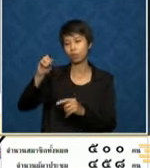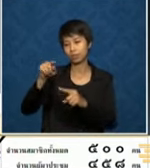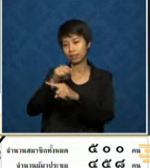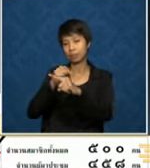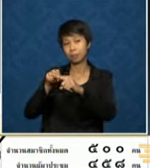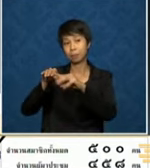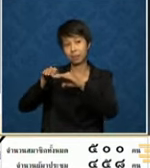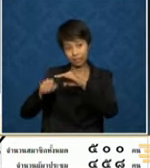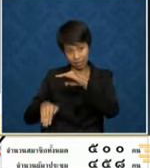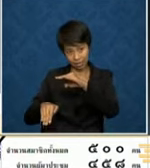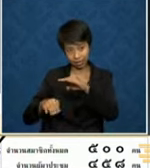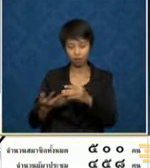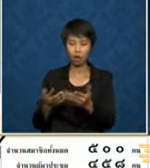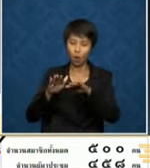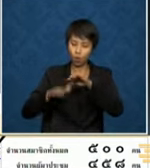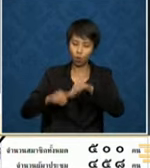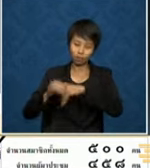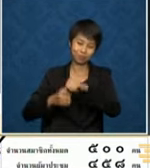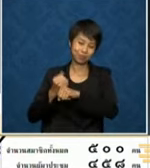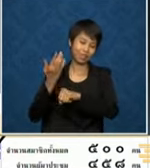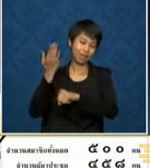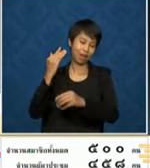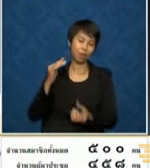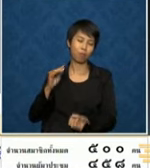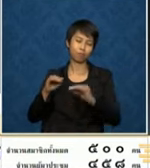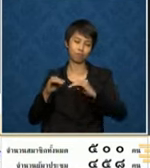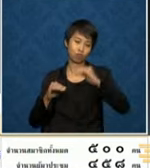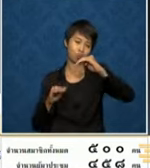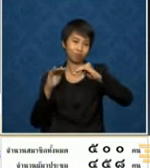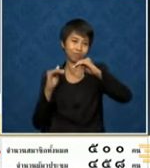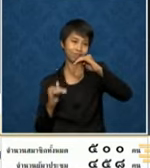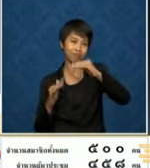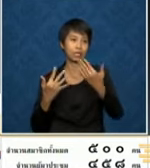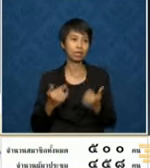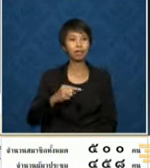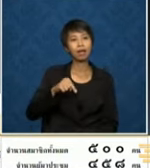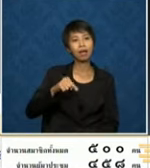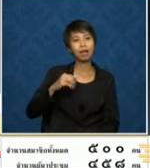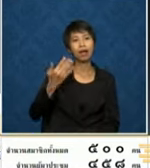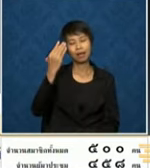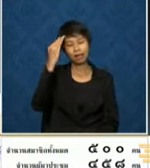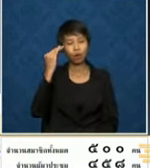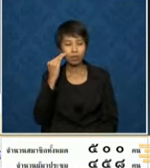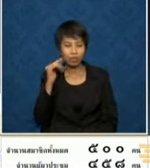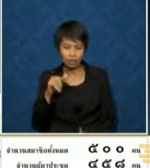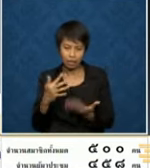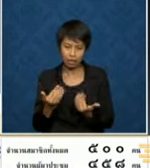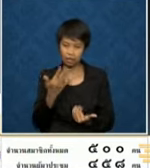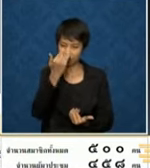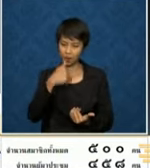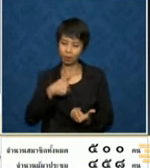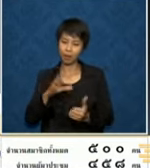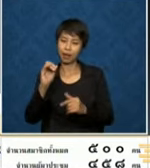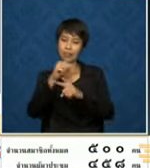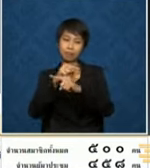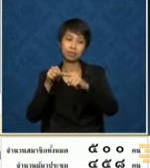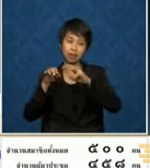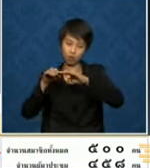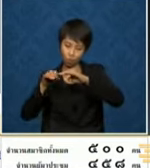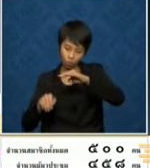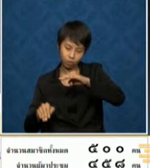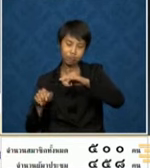มยังลดลงจากปีก่อนหน้าด้วยซ้ำไปอาเซียนเกาหลียิ่งน่าตกใจค่ะยังไม่ถึง 50% เลยแล้วก็ลดลงจากปีก่อนหน้า